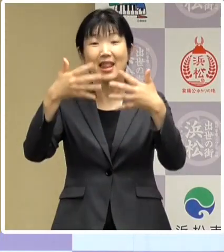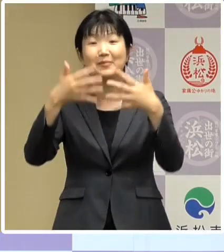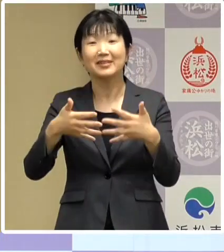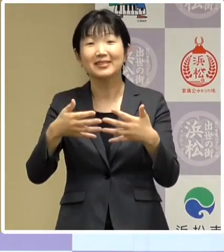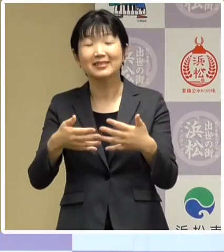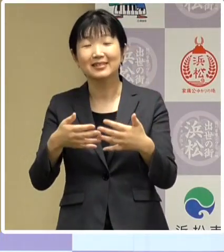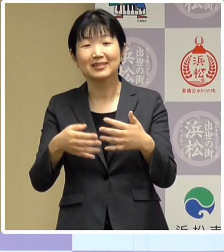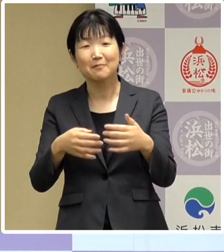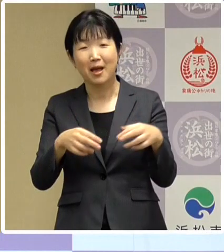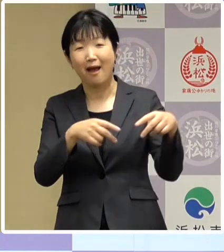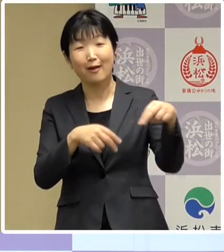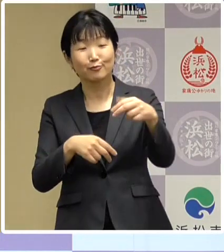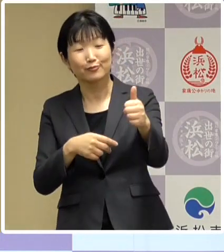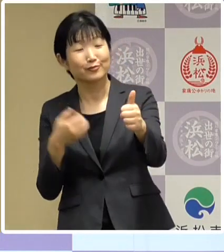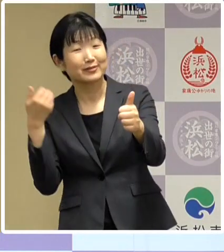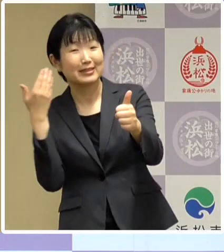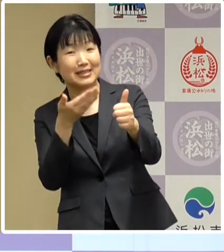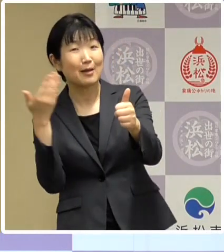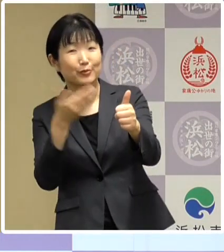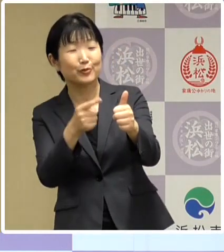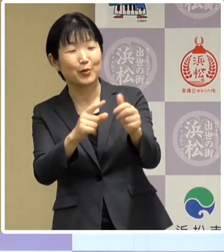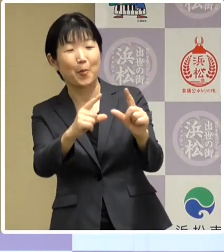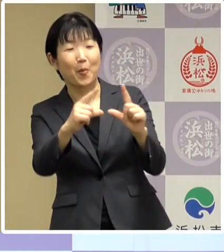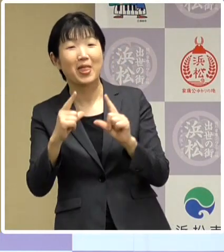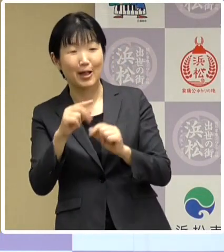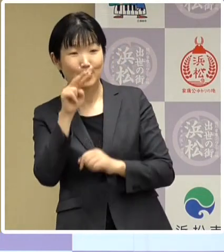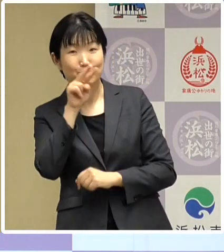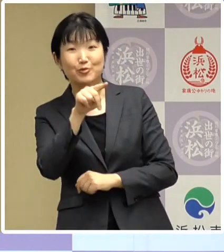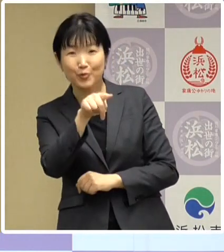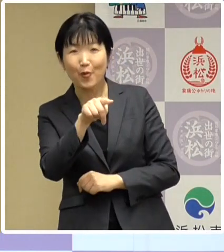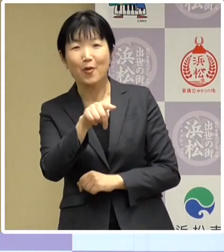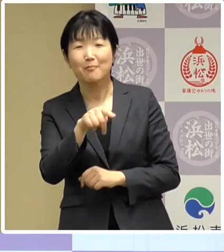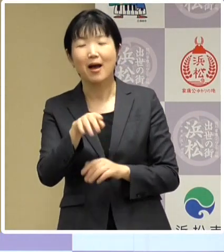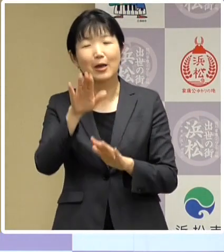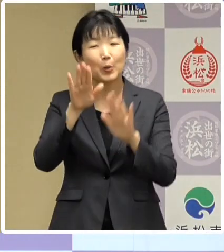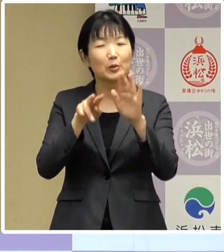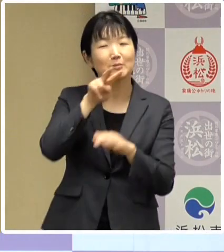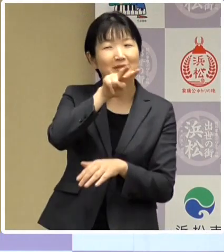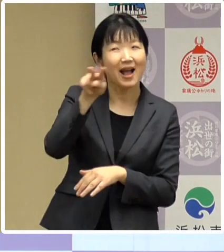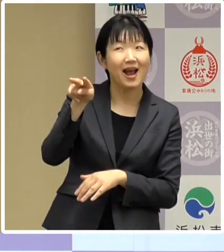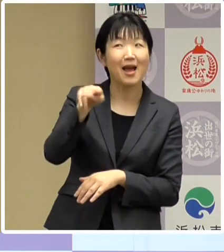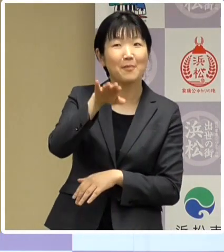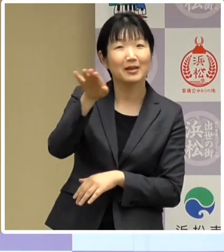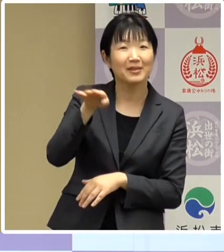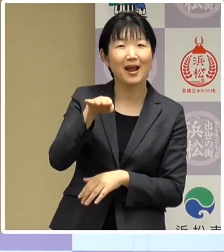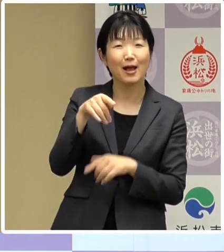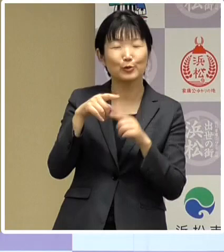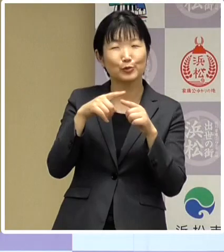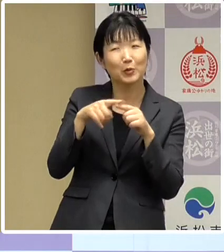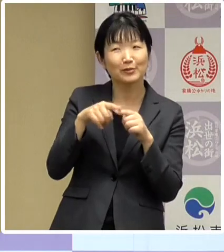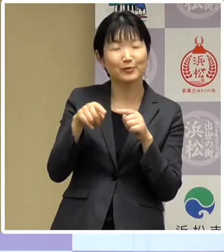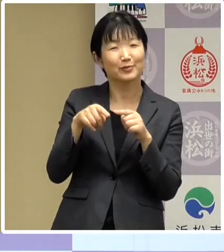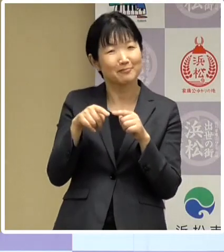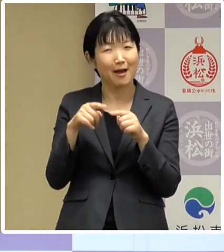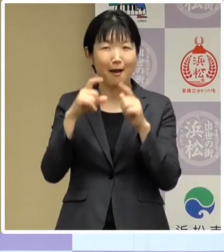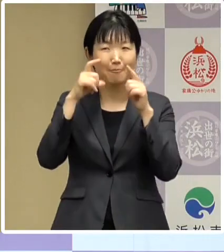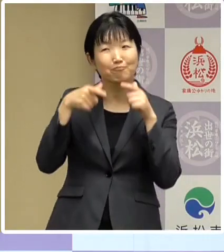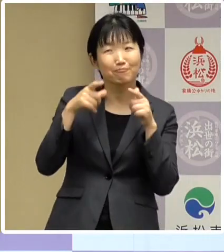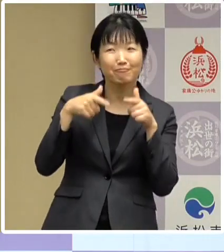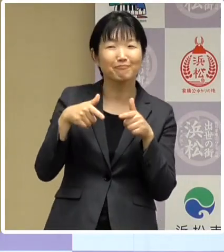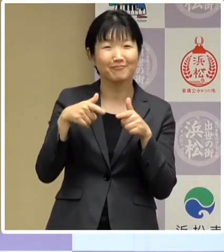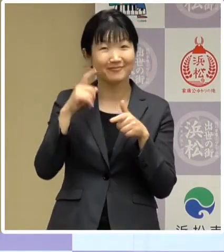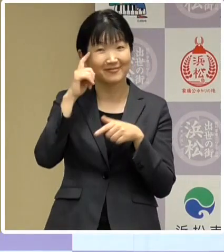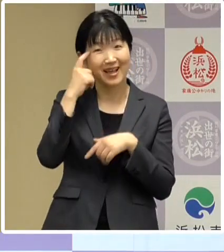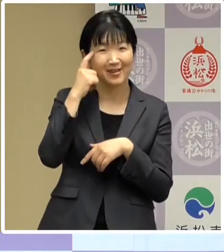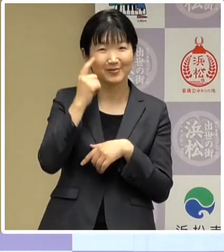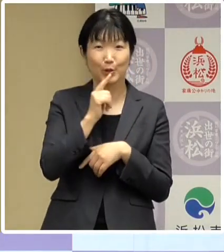も皆さんおっしゃったように様子を見ながら周りを見ながらですね少しずつという、まあ、それはや